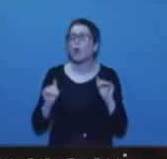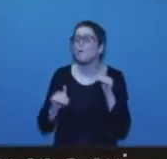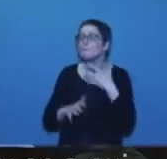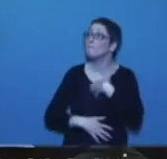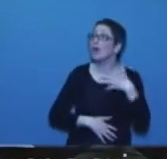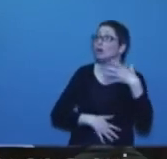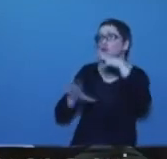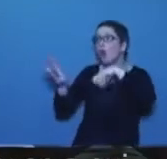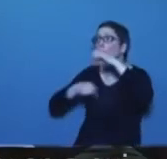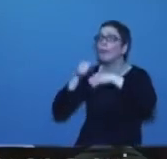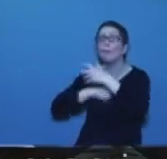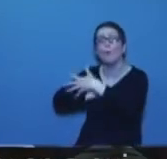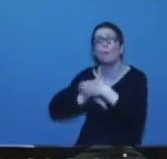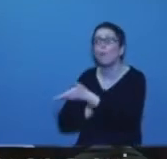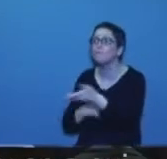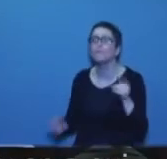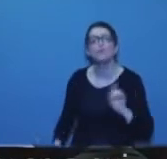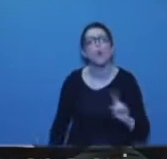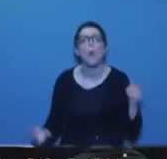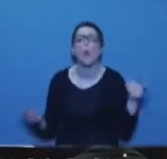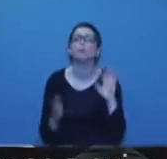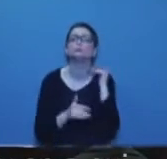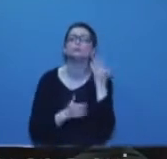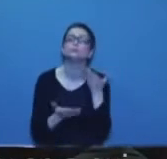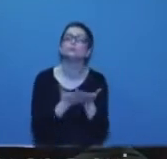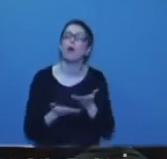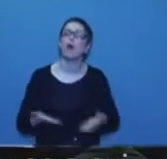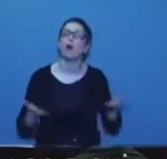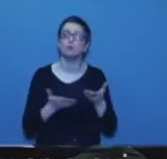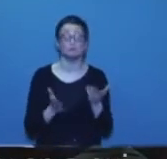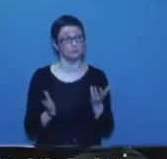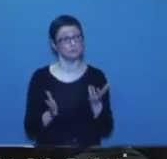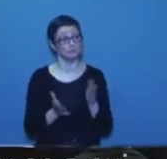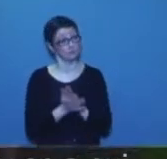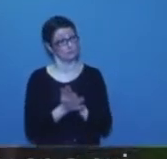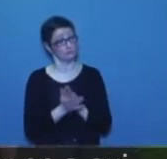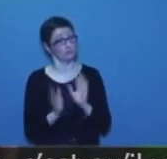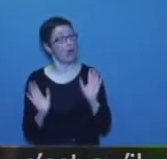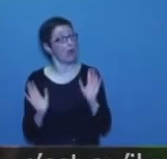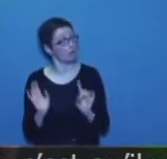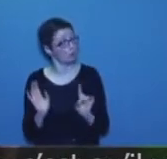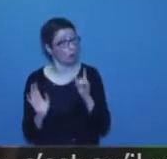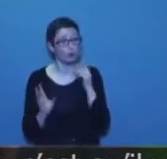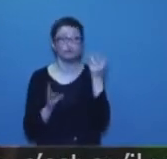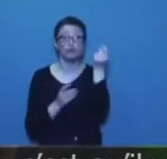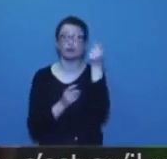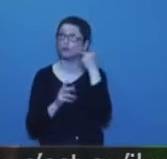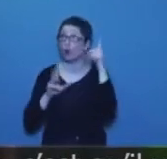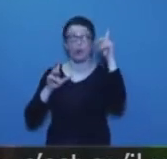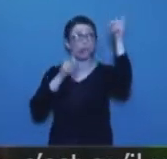l'argent des pauvres. » Eh ben tiens, non, ils prennent l'argent qui passe dans l'air avec des